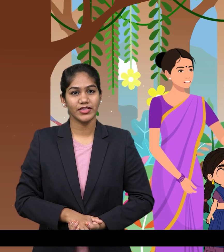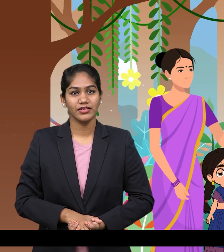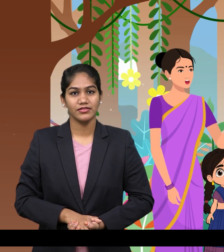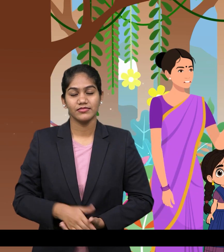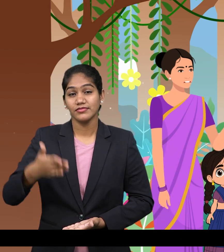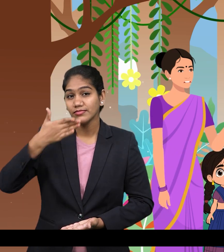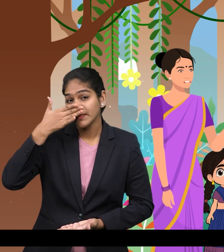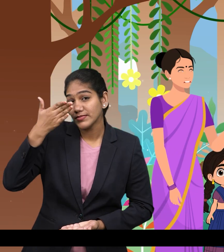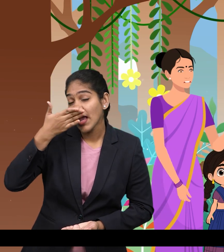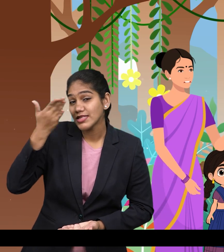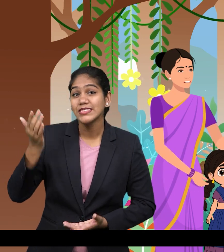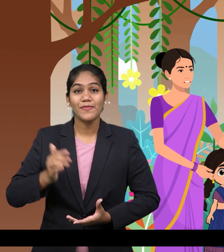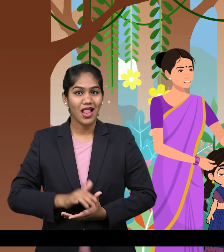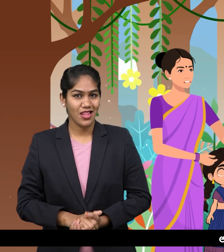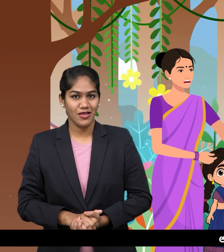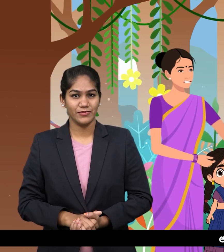వాసన,